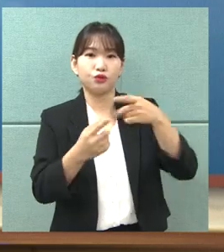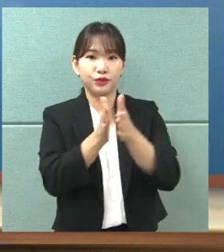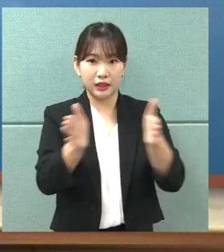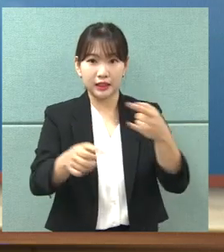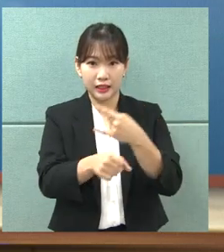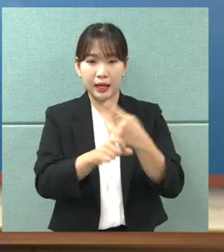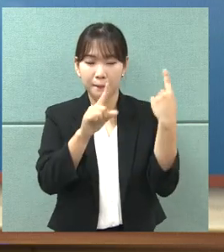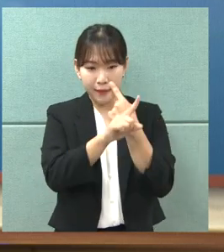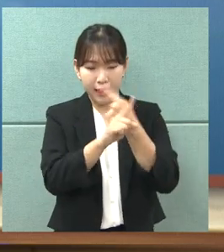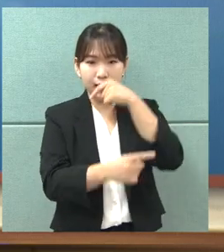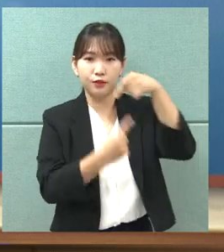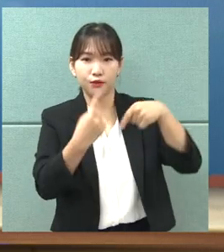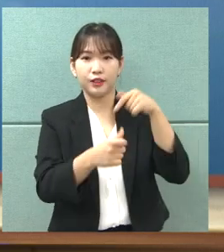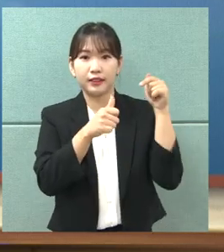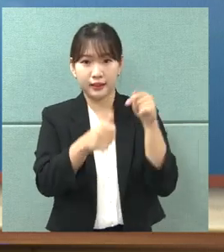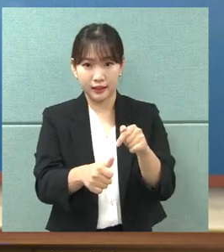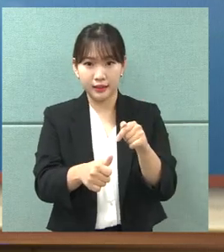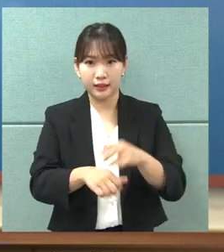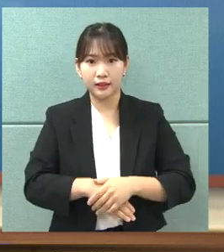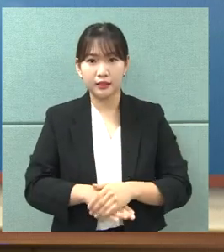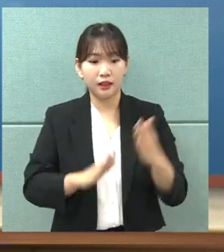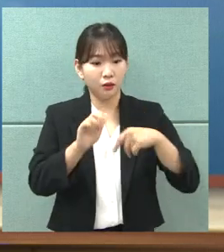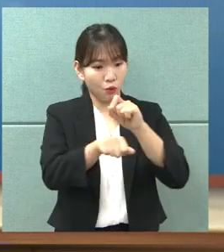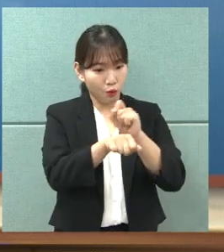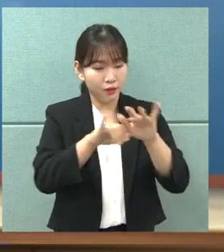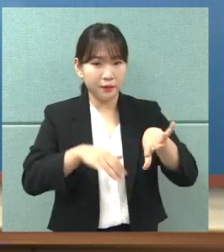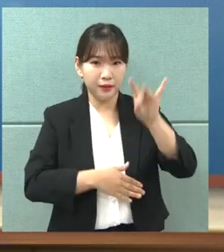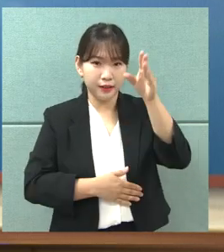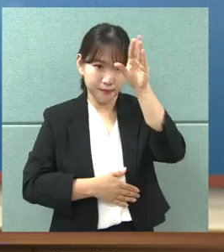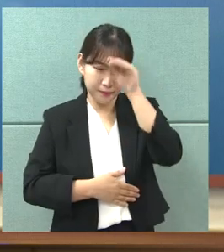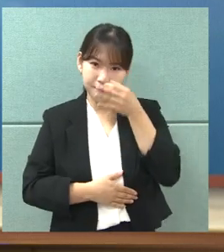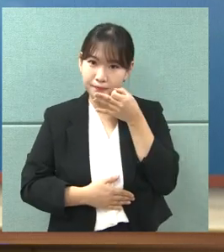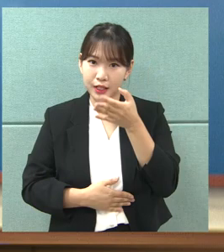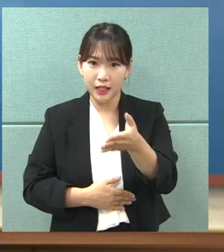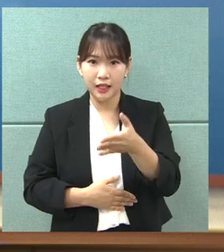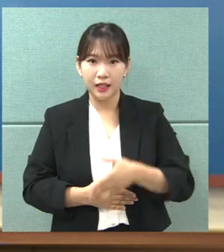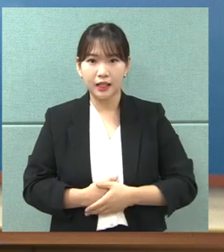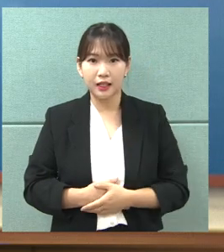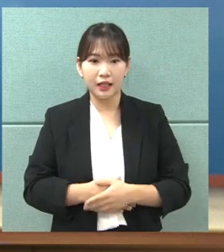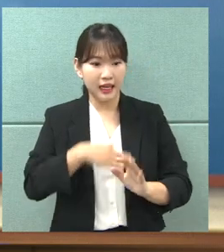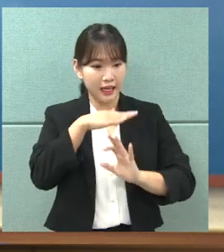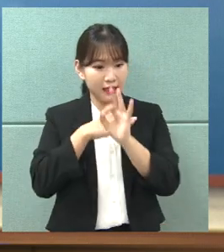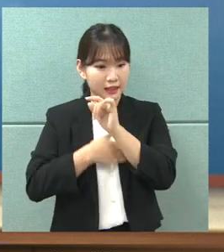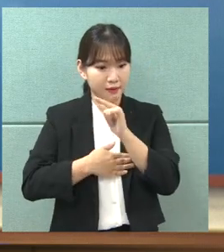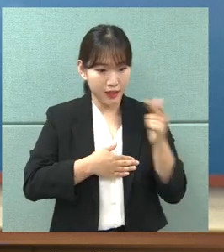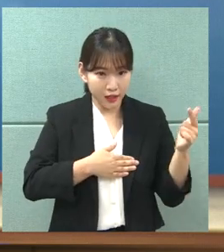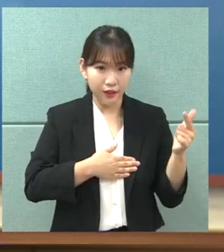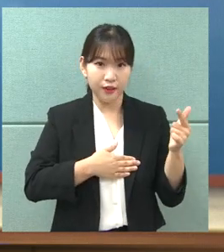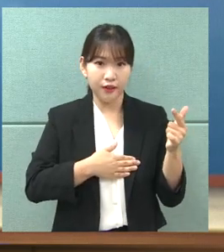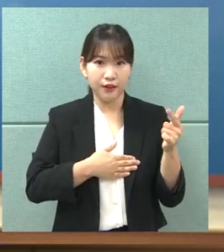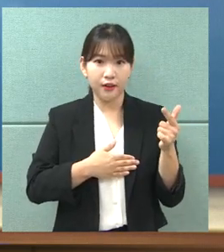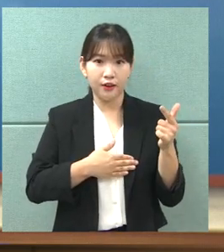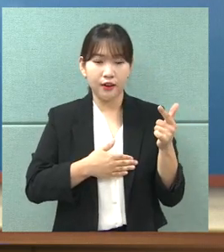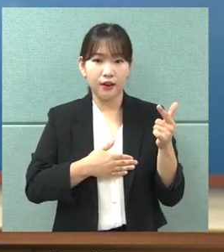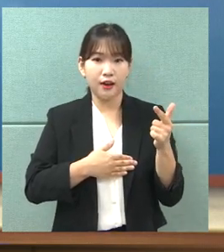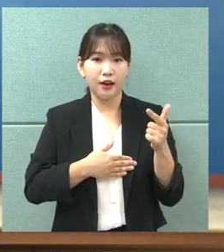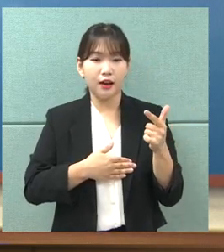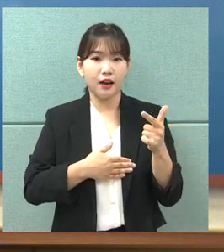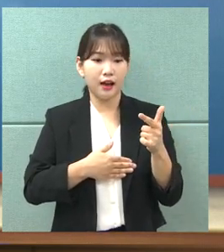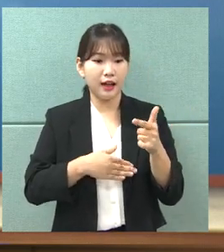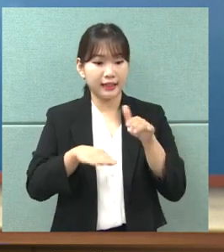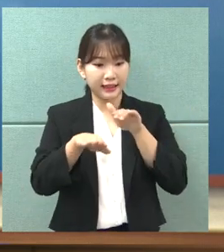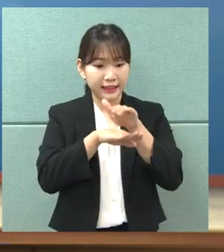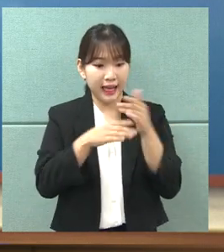매일 운행토록 하고 공무원들이 솔선수범하여 출퇴근길 자율적으로 갚을